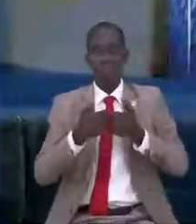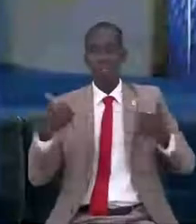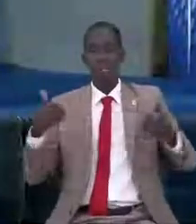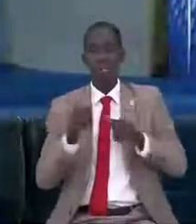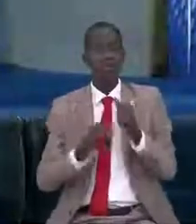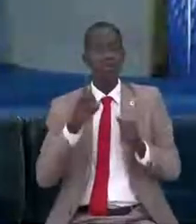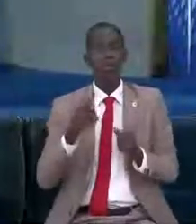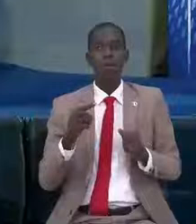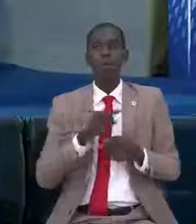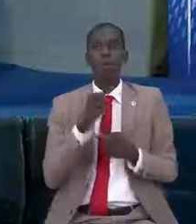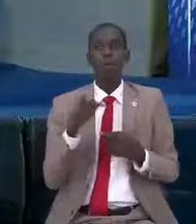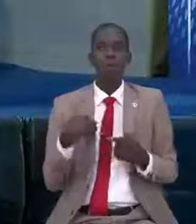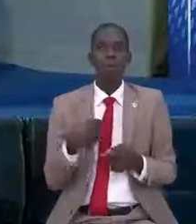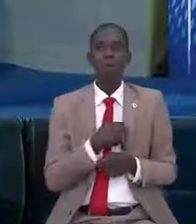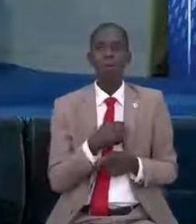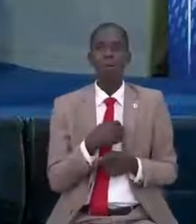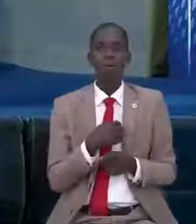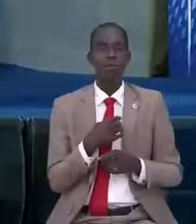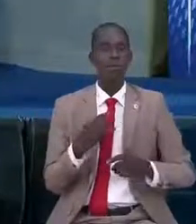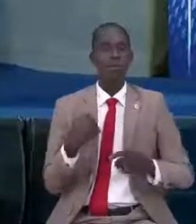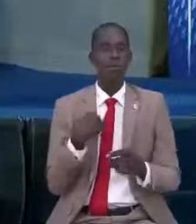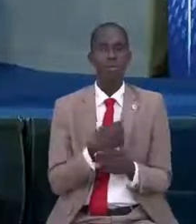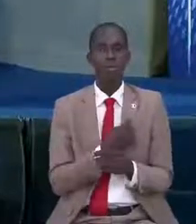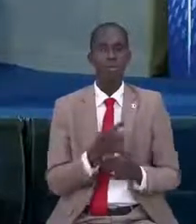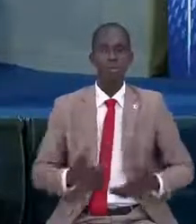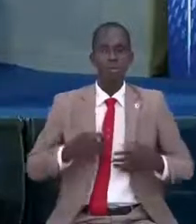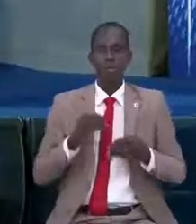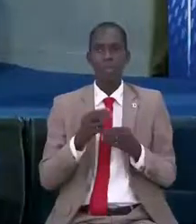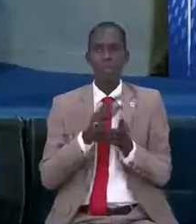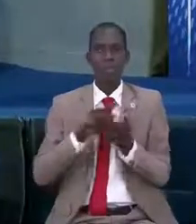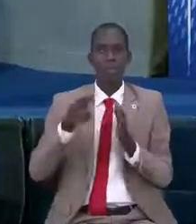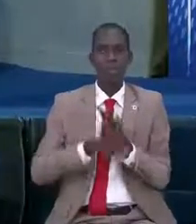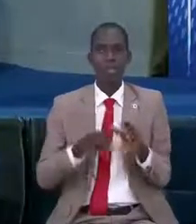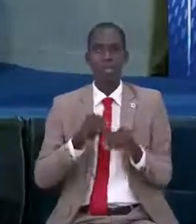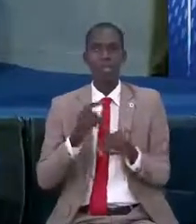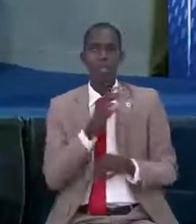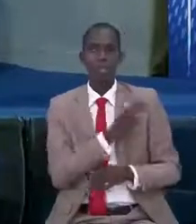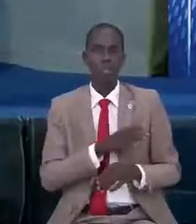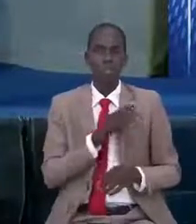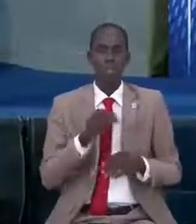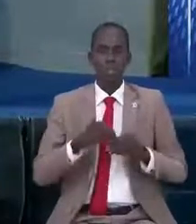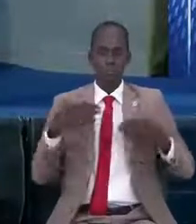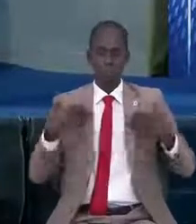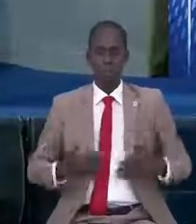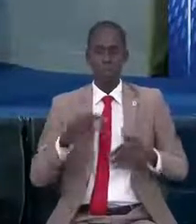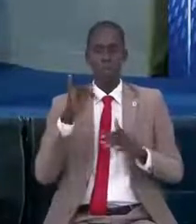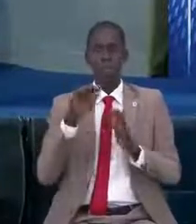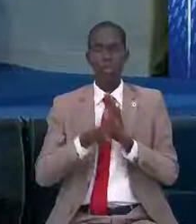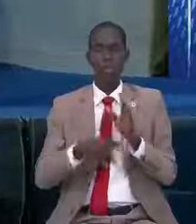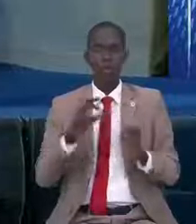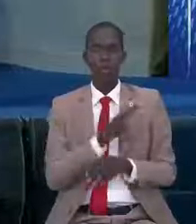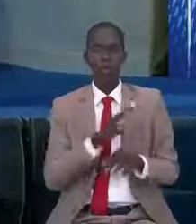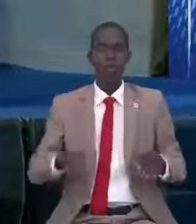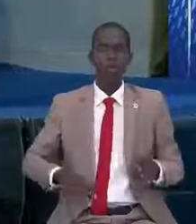tous séparés du péché. Si nous vivons dans la sainteté, si nous vivons dans la dignité de